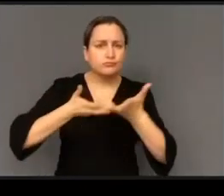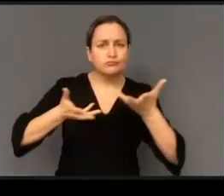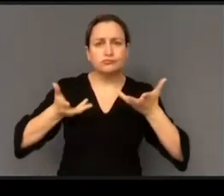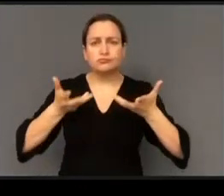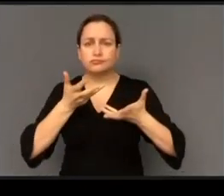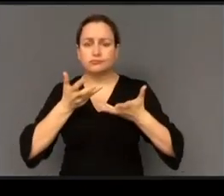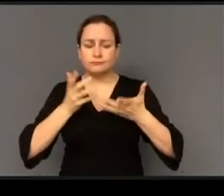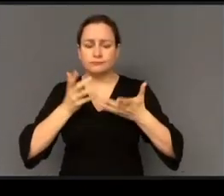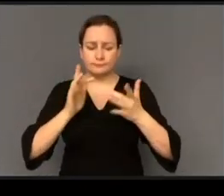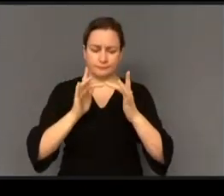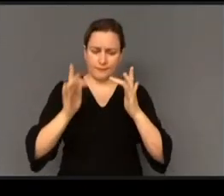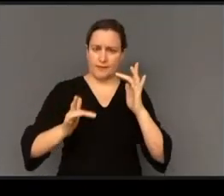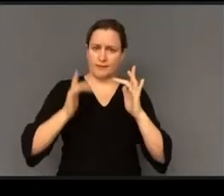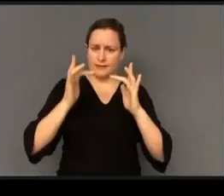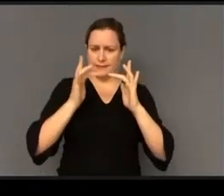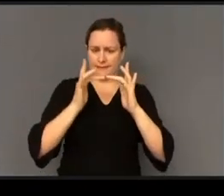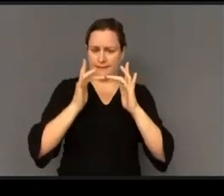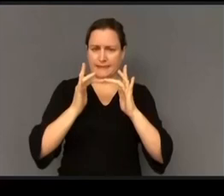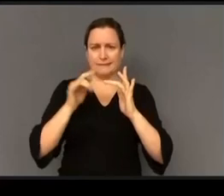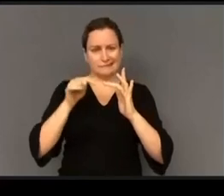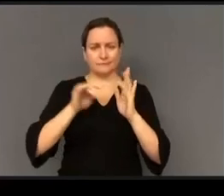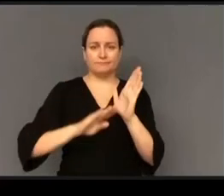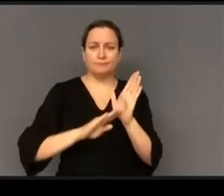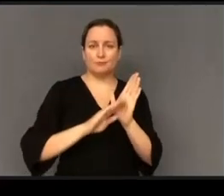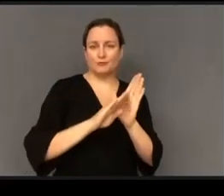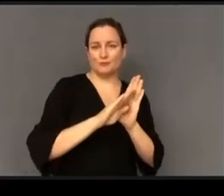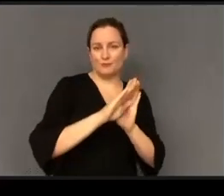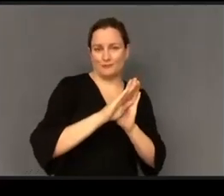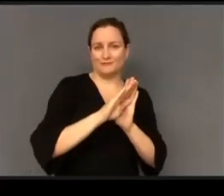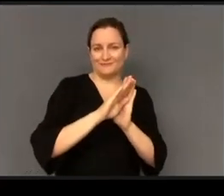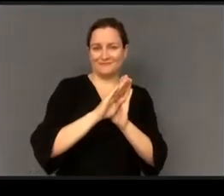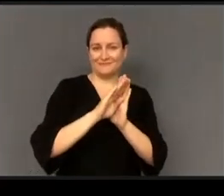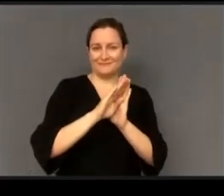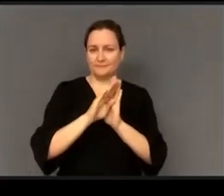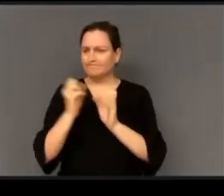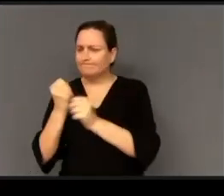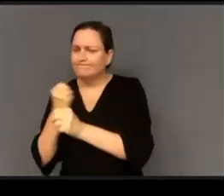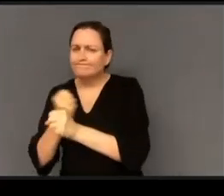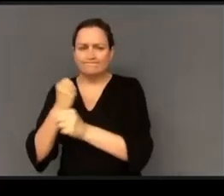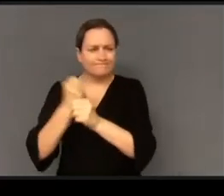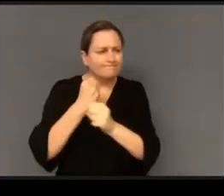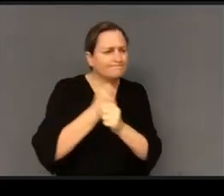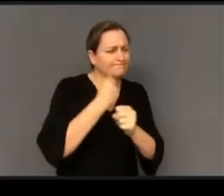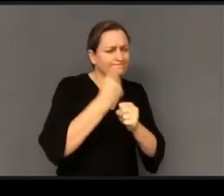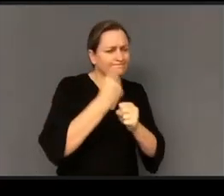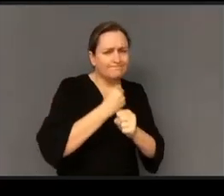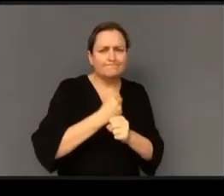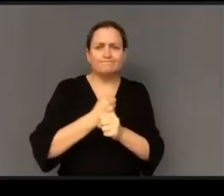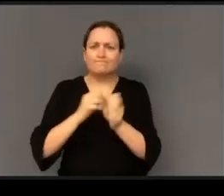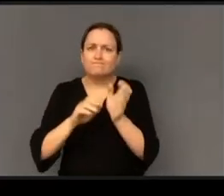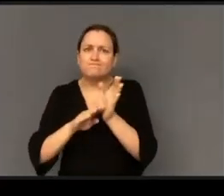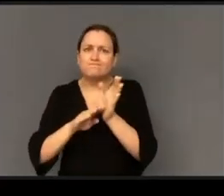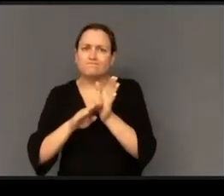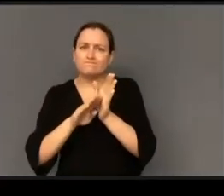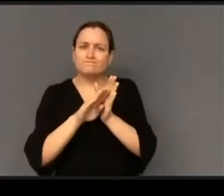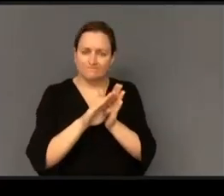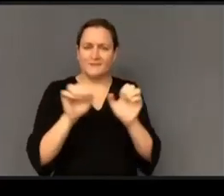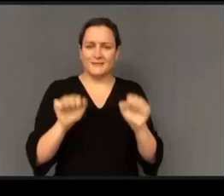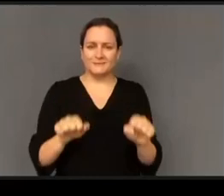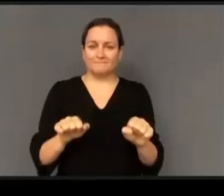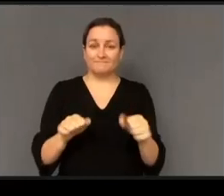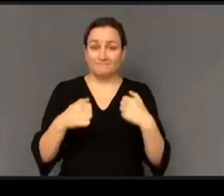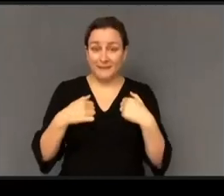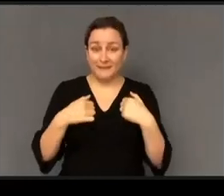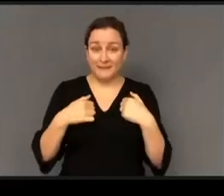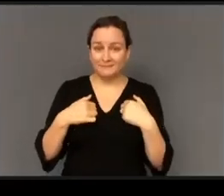جعل الانترنت مكانا افضل كما اشكركم على جهودكم مستميته لتحقيق ذلك فا احترامي واصل